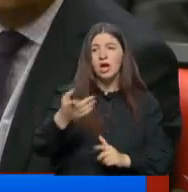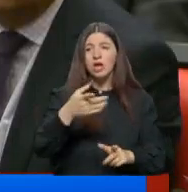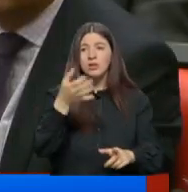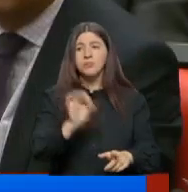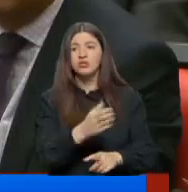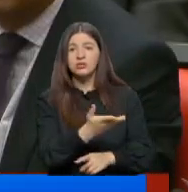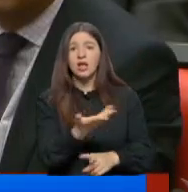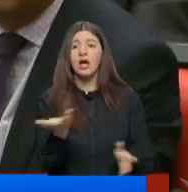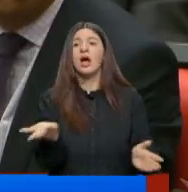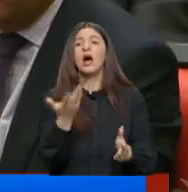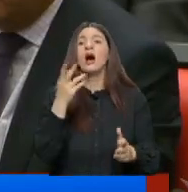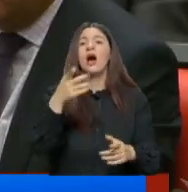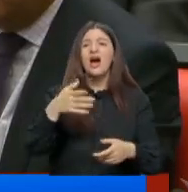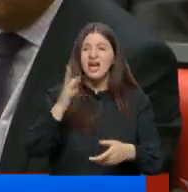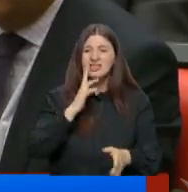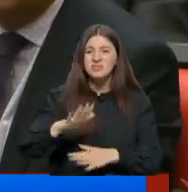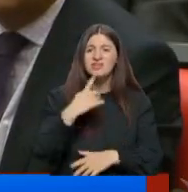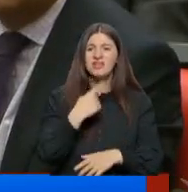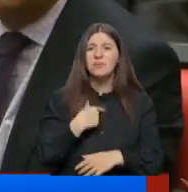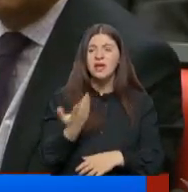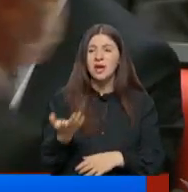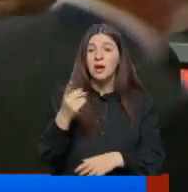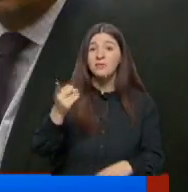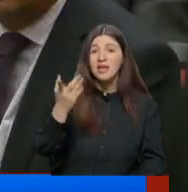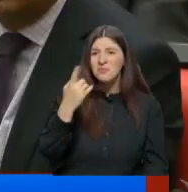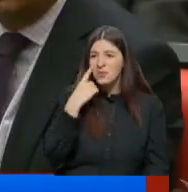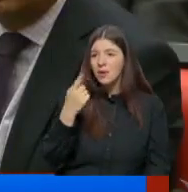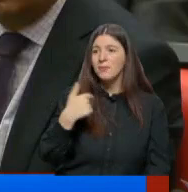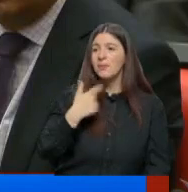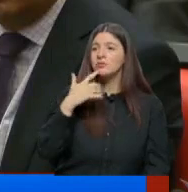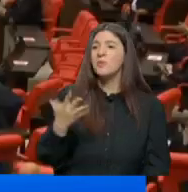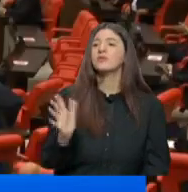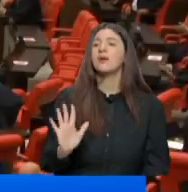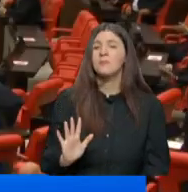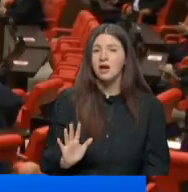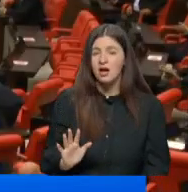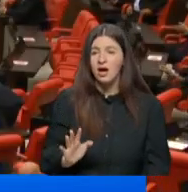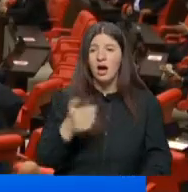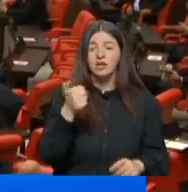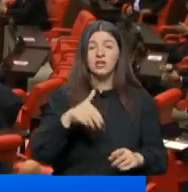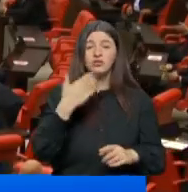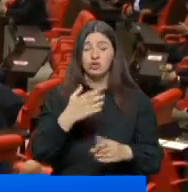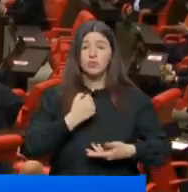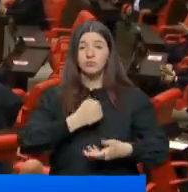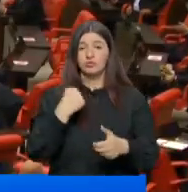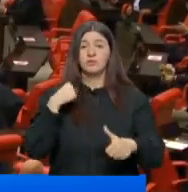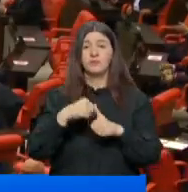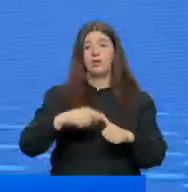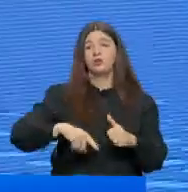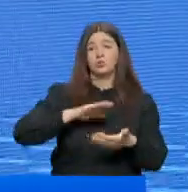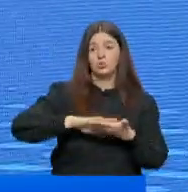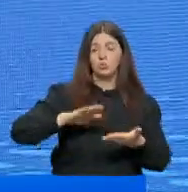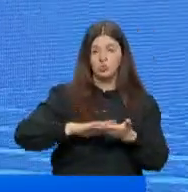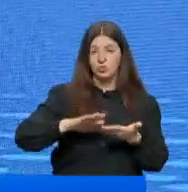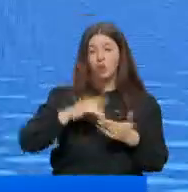başladılar. Hadi be ne demek ya? Ne? Bana bak. Benim ağzımı bozdurma. 6 ay aradan sonra bütçe yeniden